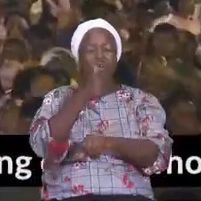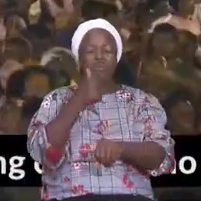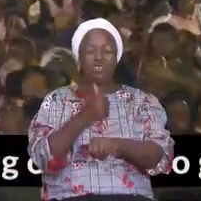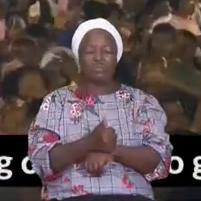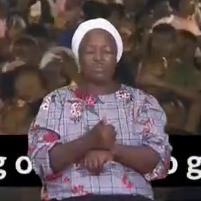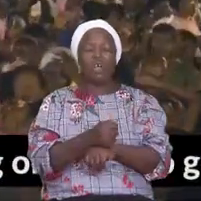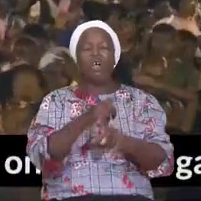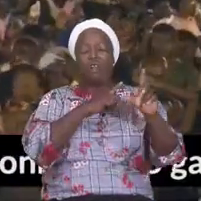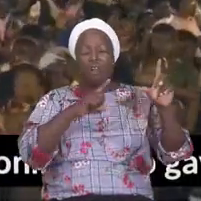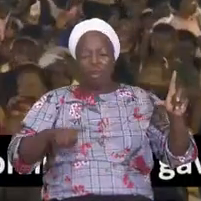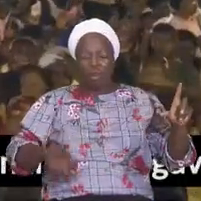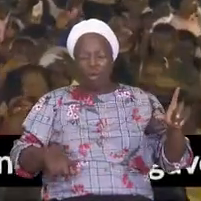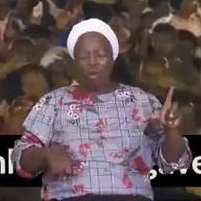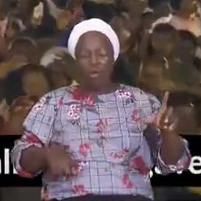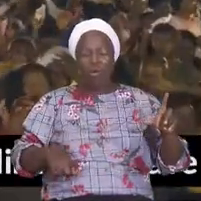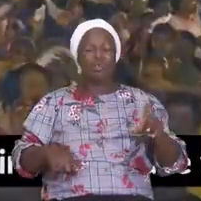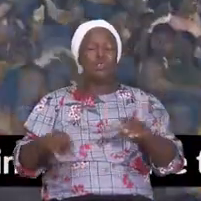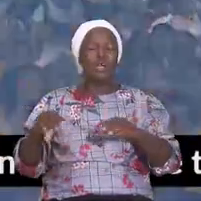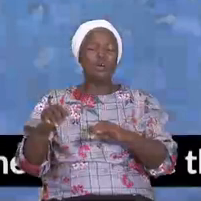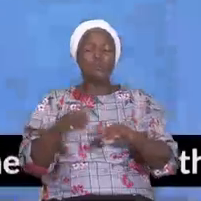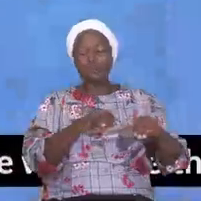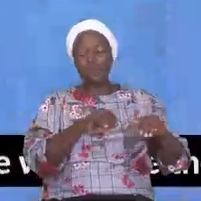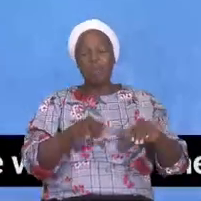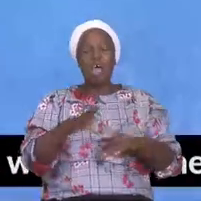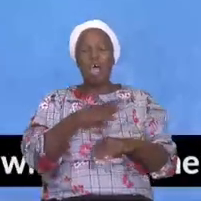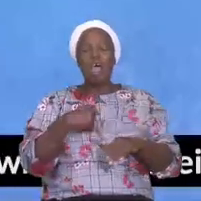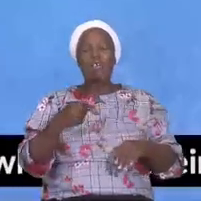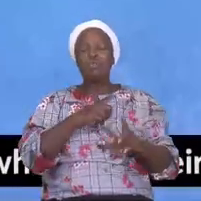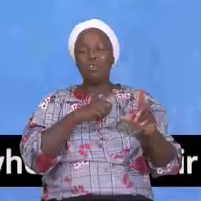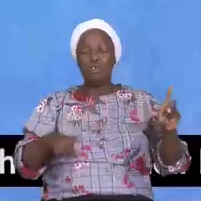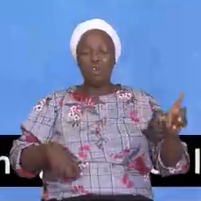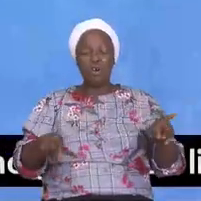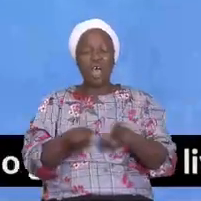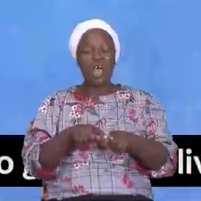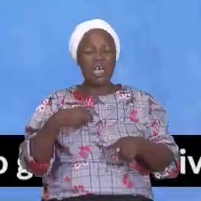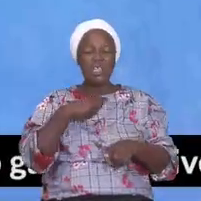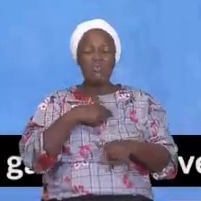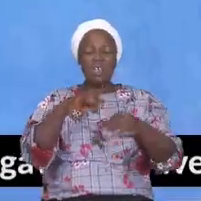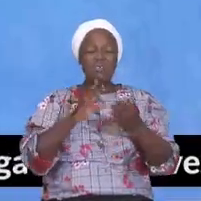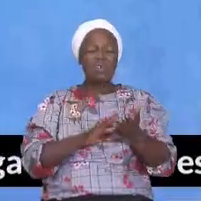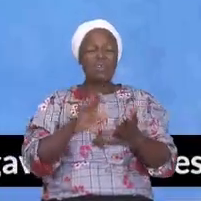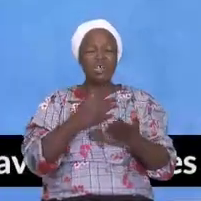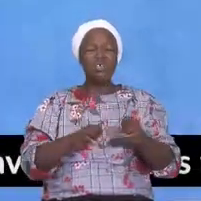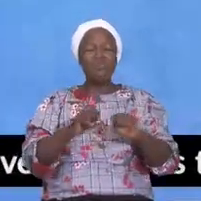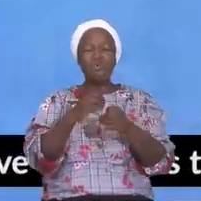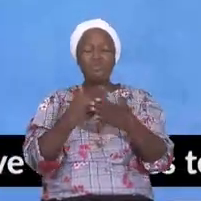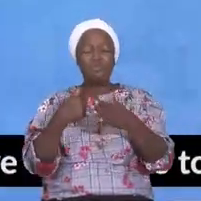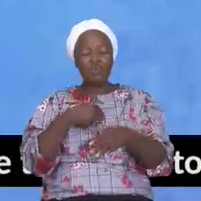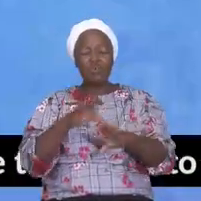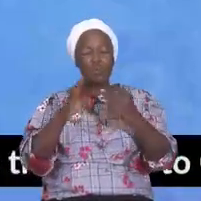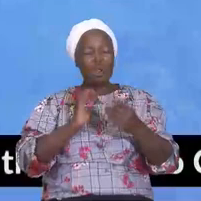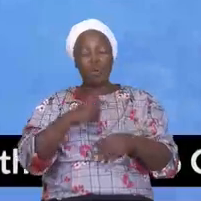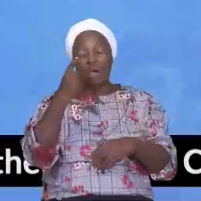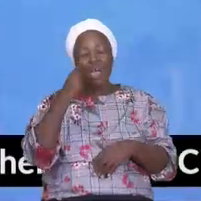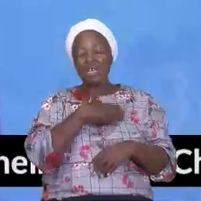Jésus. Seigneur, la confirmation. Seigneur, l'accomplissement.